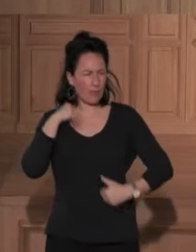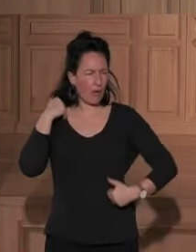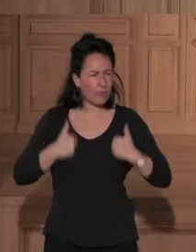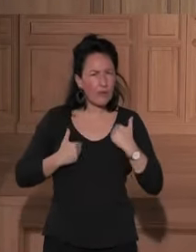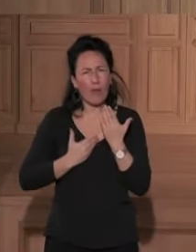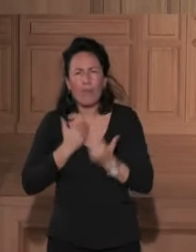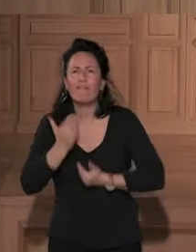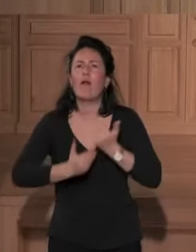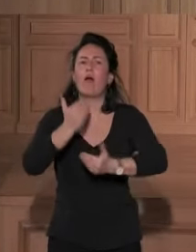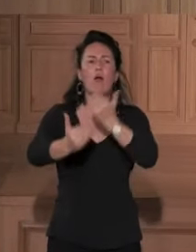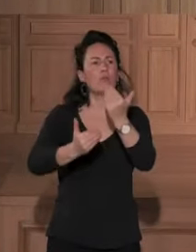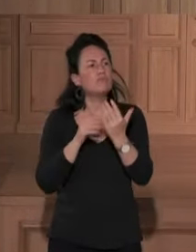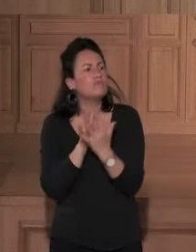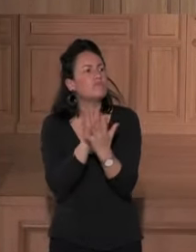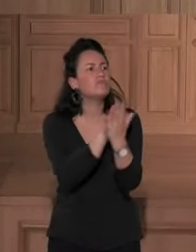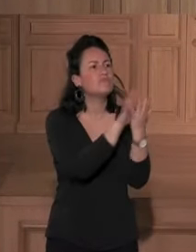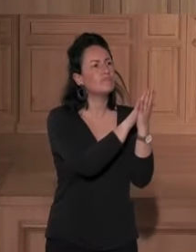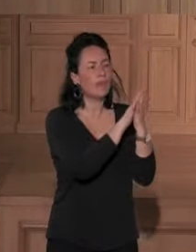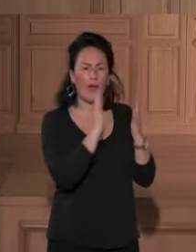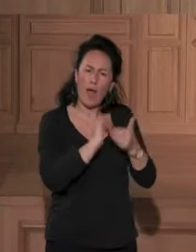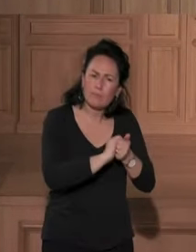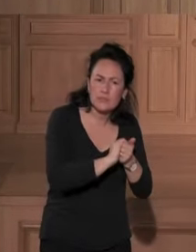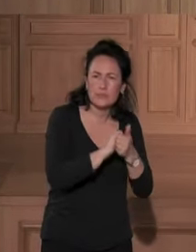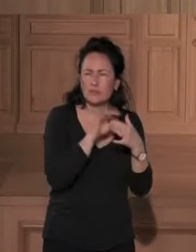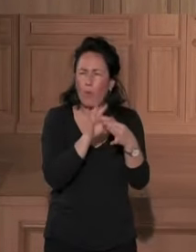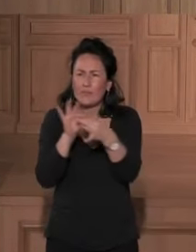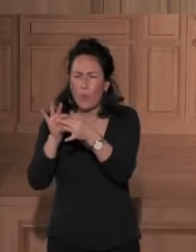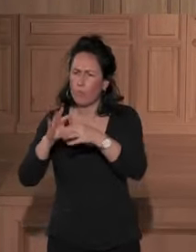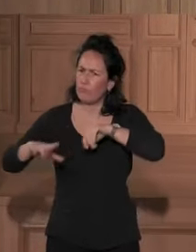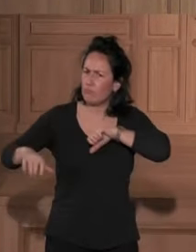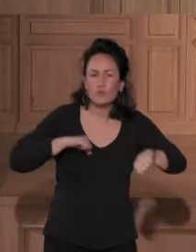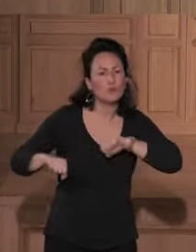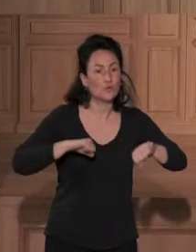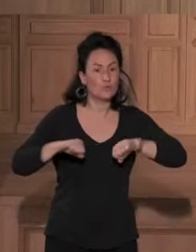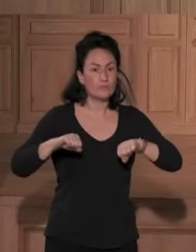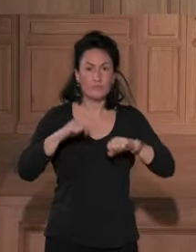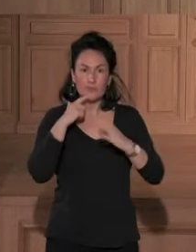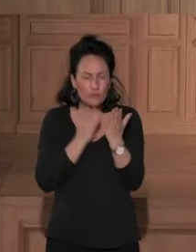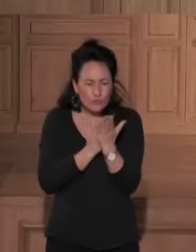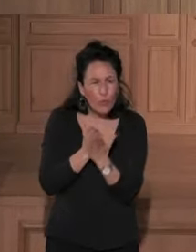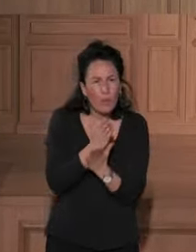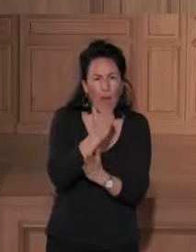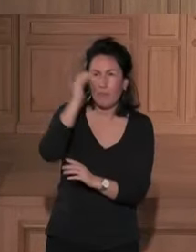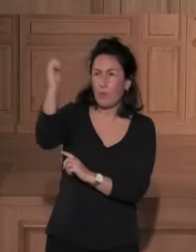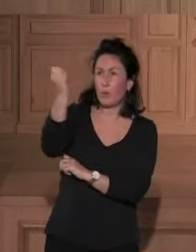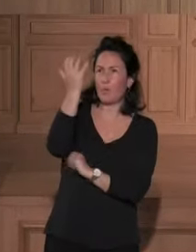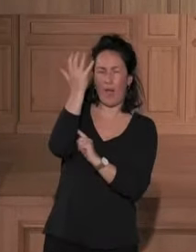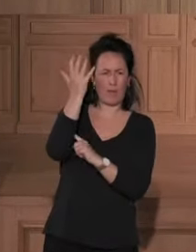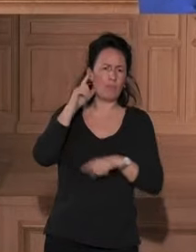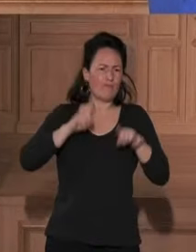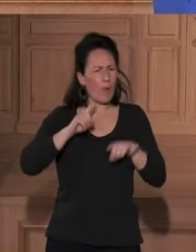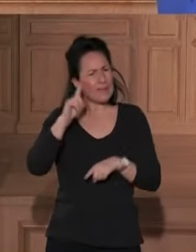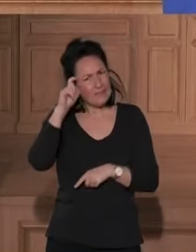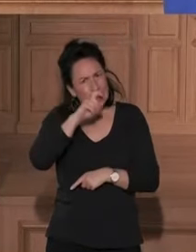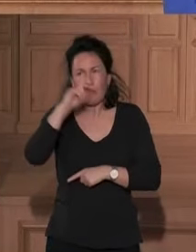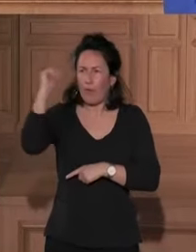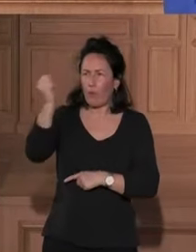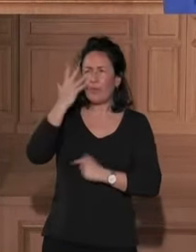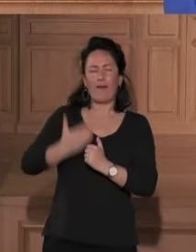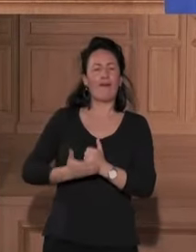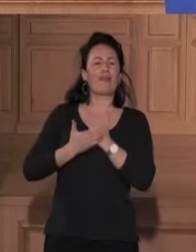rencontrer des amis, des relations, pour agir. Bref, une lumière sur un chemin parfois difficile. Alors, quelles